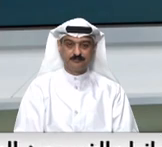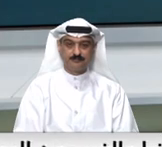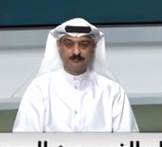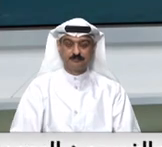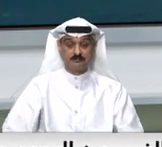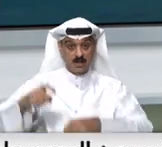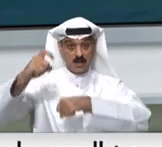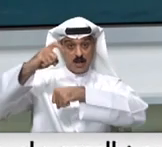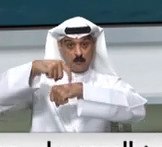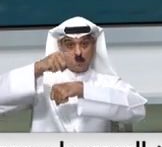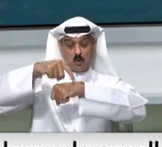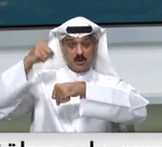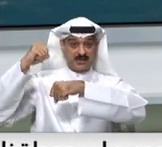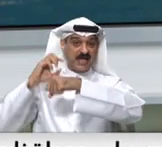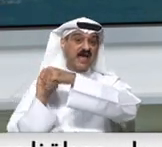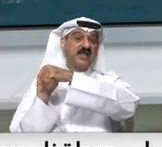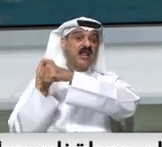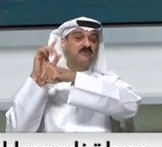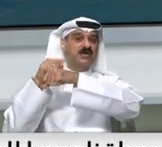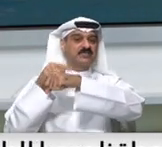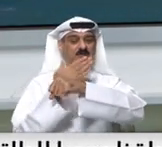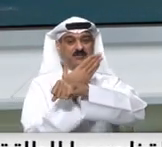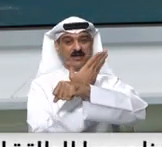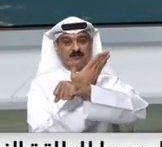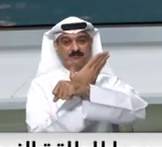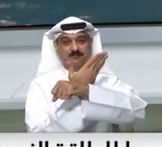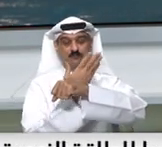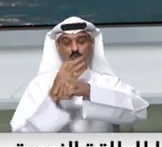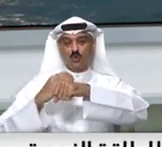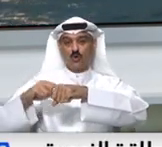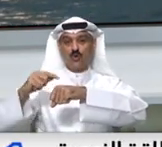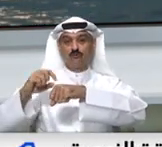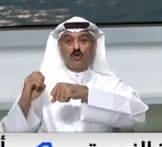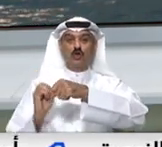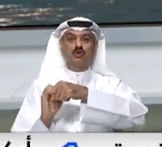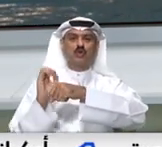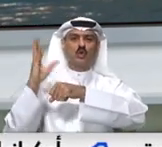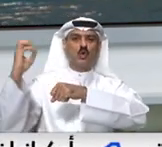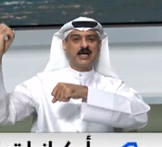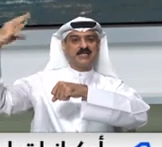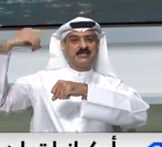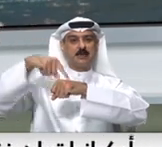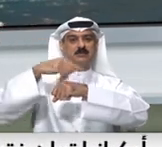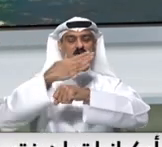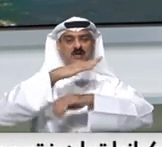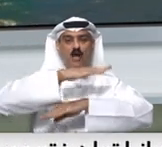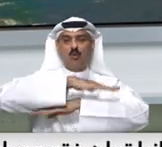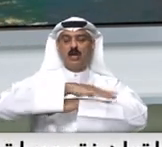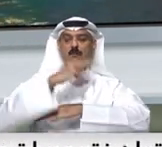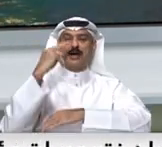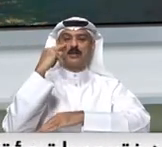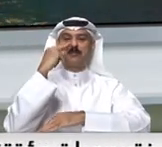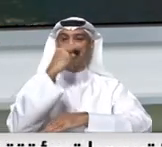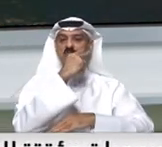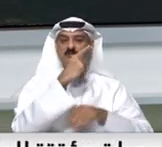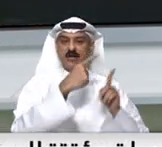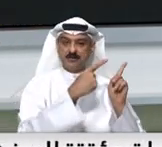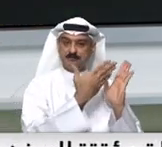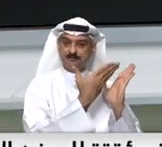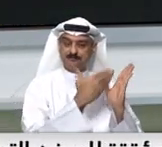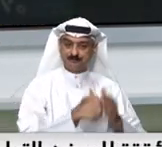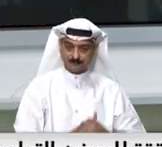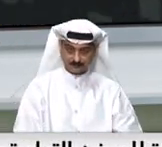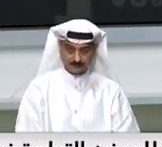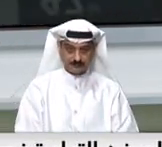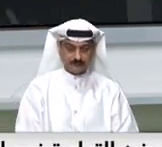المواقيت باذن الله اذان الفجر الساعه ثلاثه وسبعه واربعين والشروق الساعه 5:14 والمغرب الساعه سته واثنين دقيقه